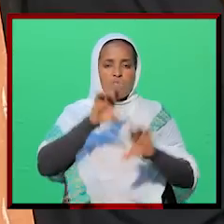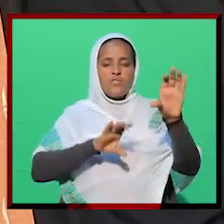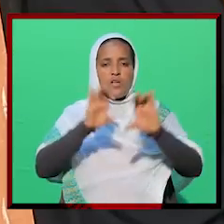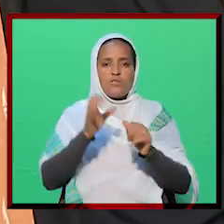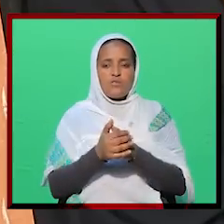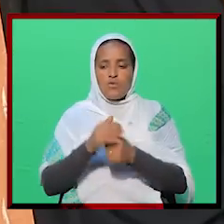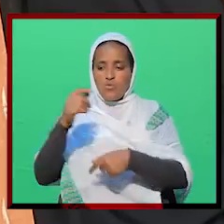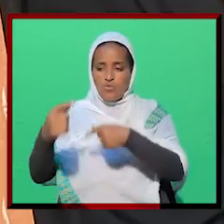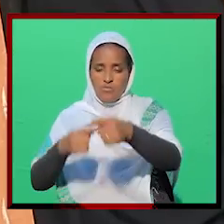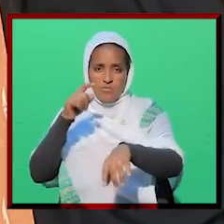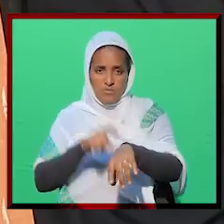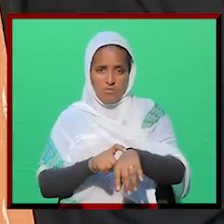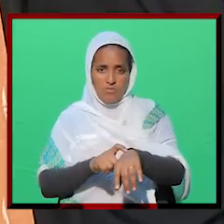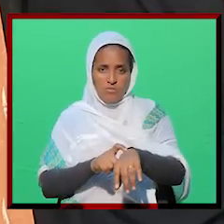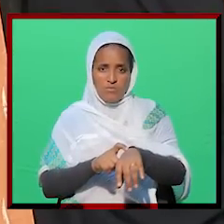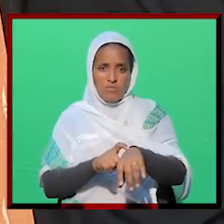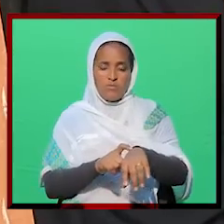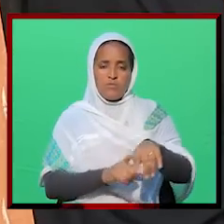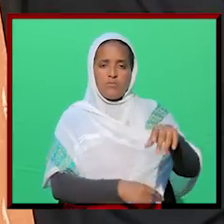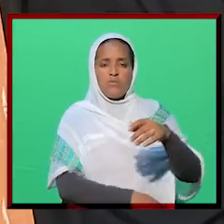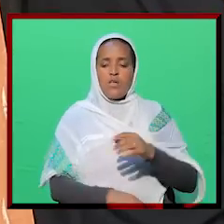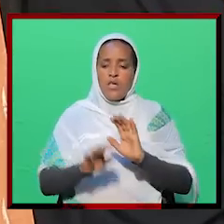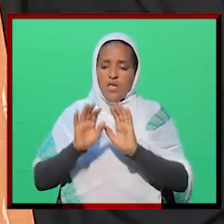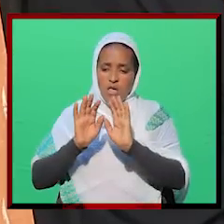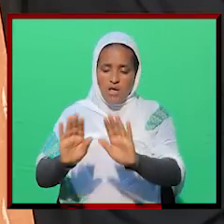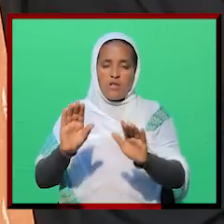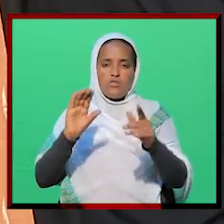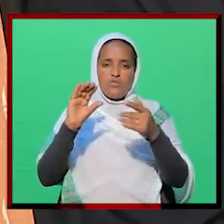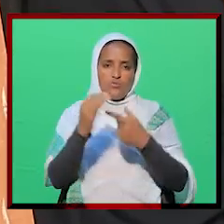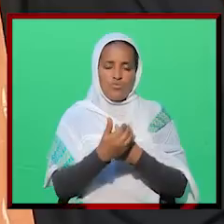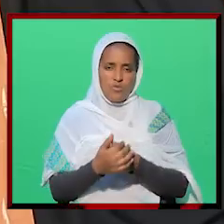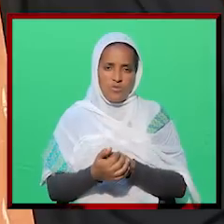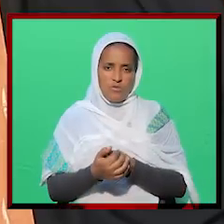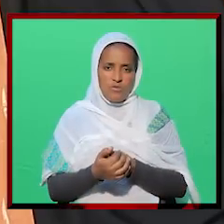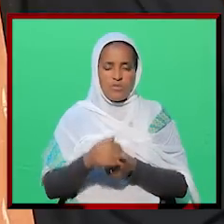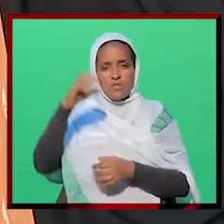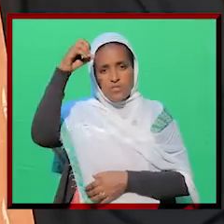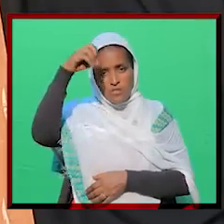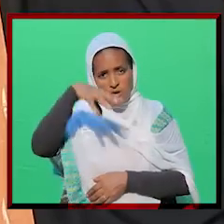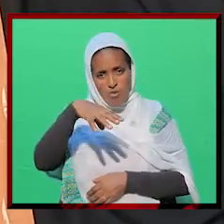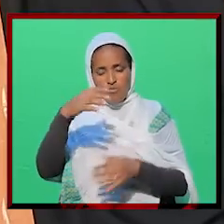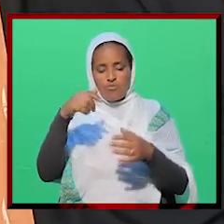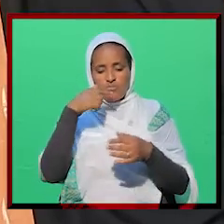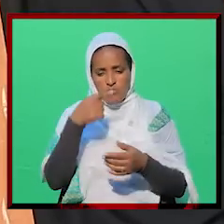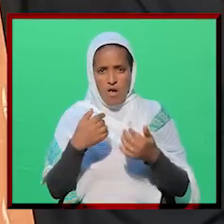የተዋህዶን አቋም ለመገልባበጥ የሚተባበሩ ይሁን እንጂ